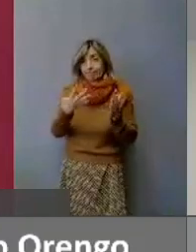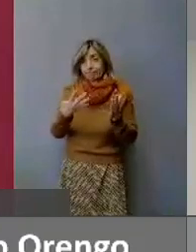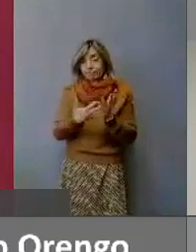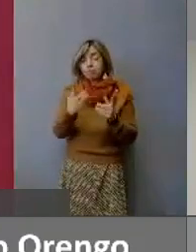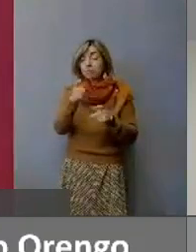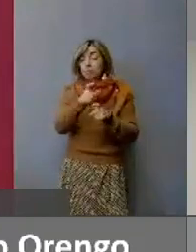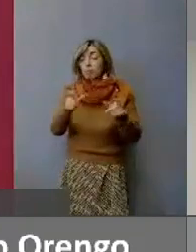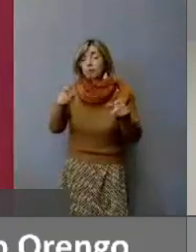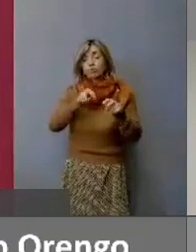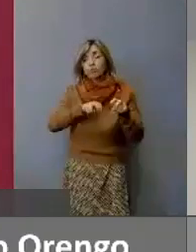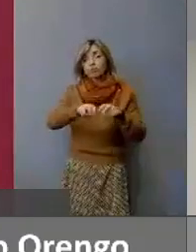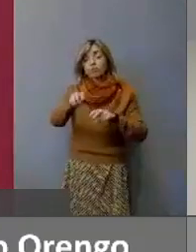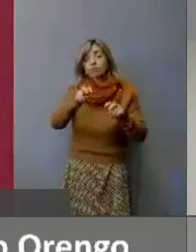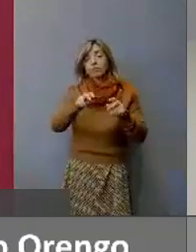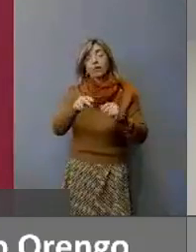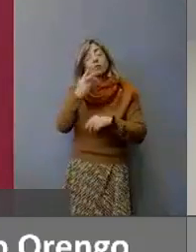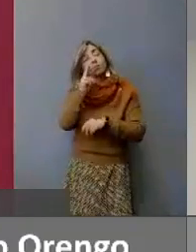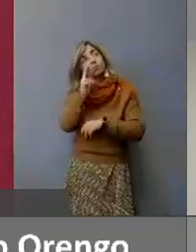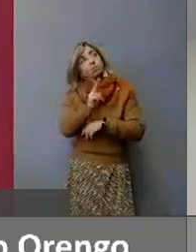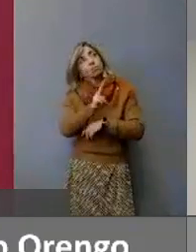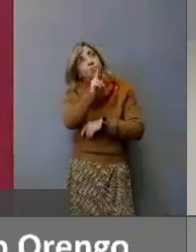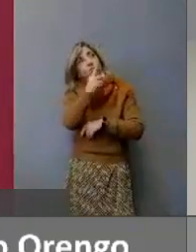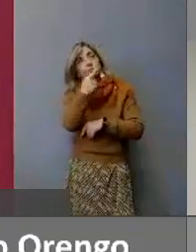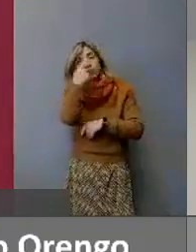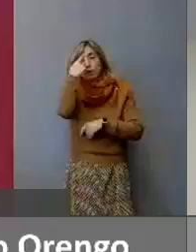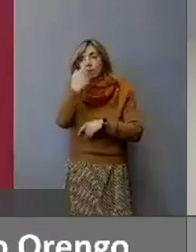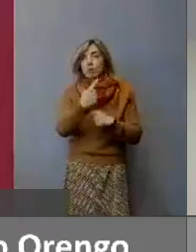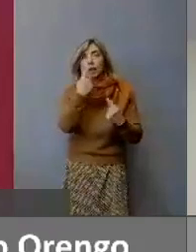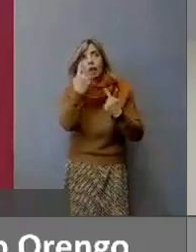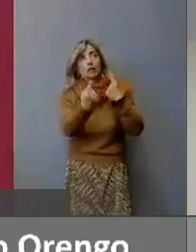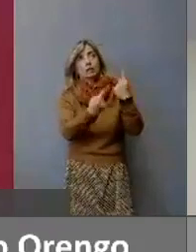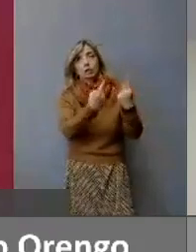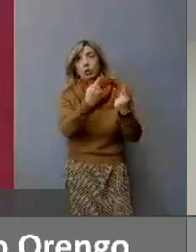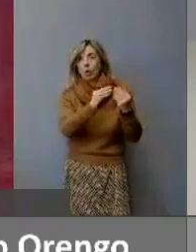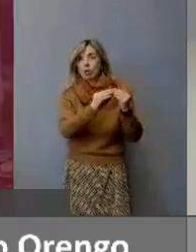e le infrastrutture presenti sul nostro territorio grazie